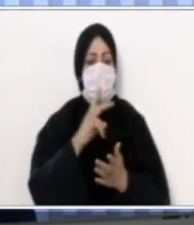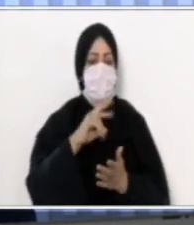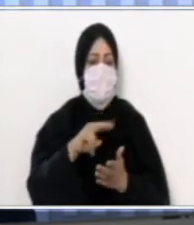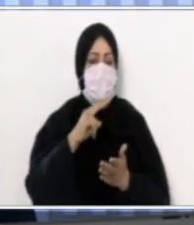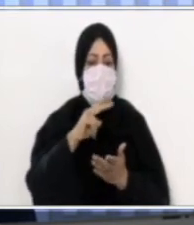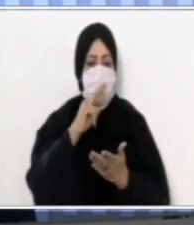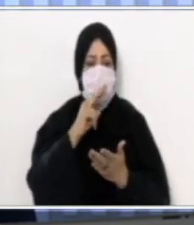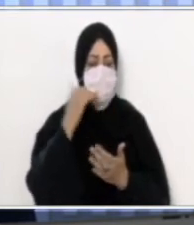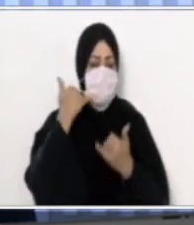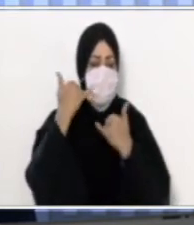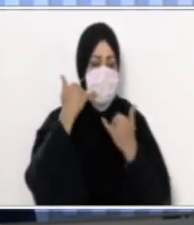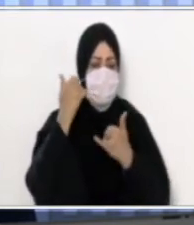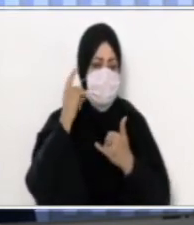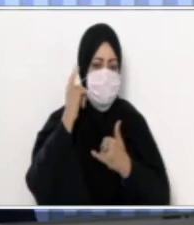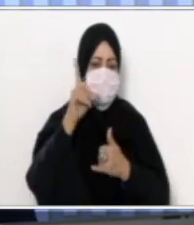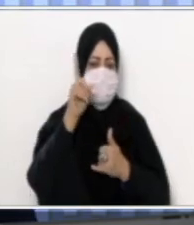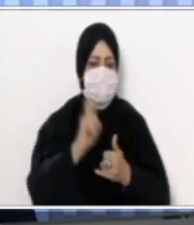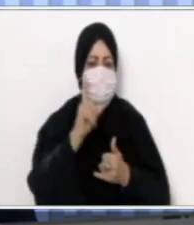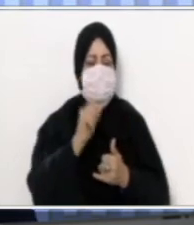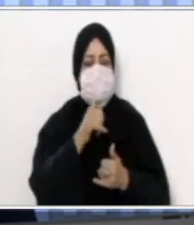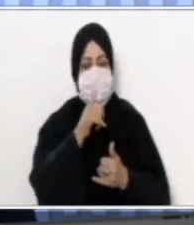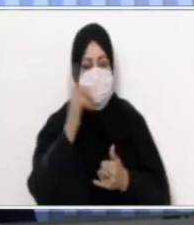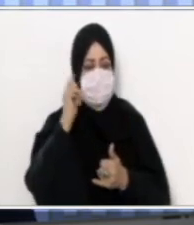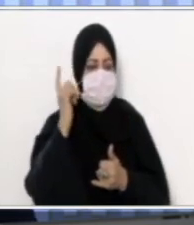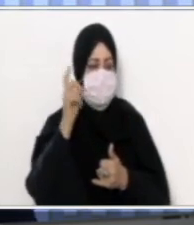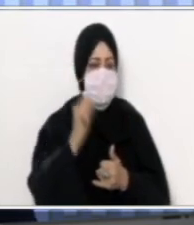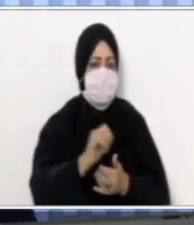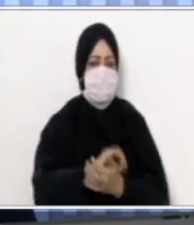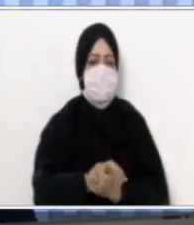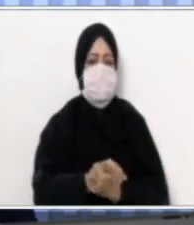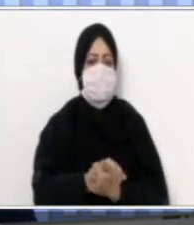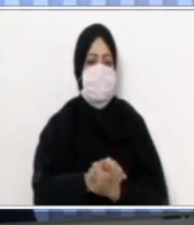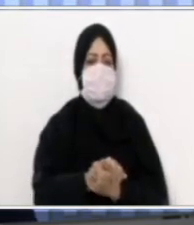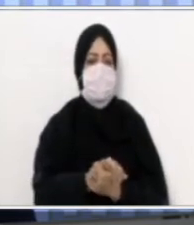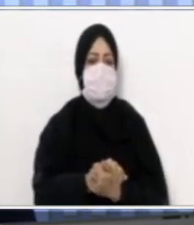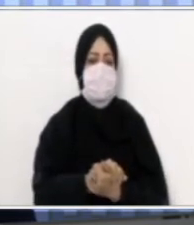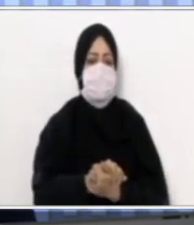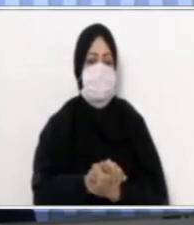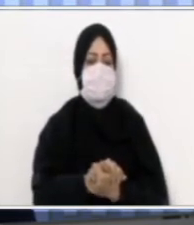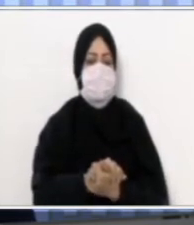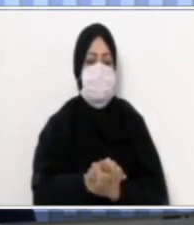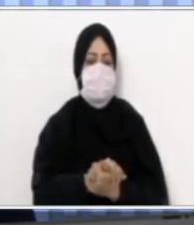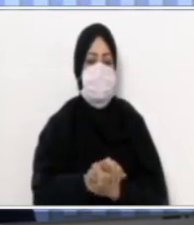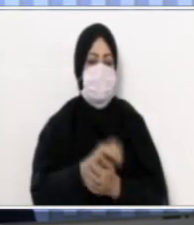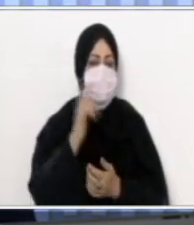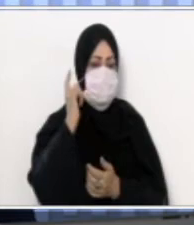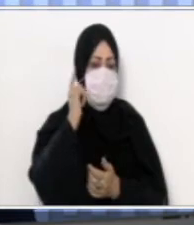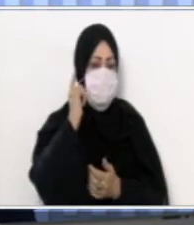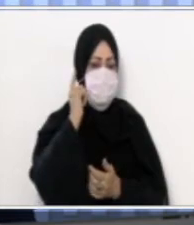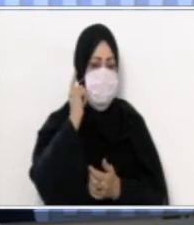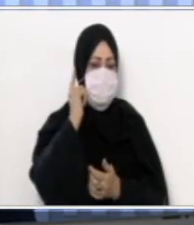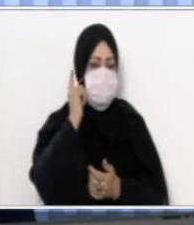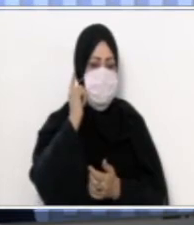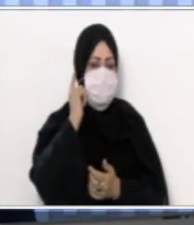عملت تحاليل حمل وذهبت للطبيبة فوجدت تجمع دموي يعني حمل في أول أسبوعين، هل